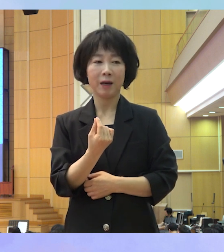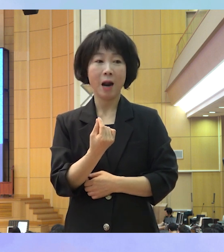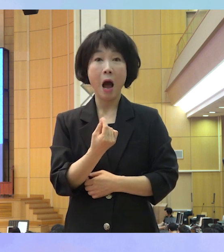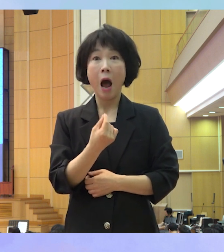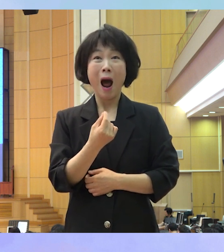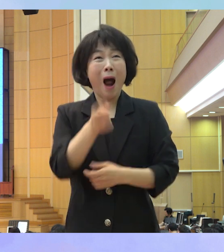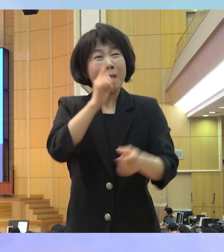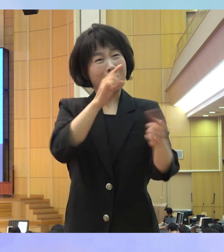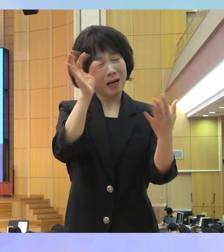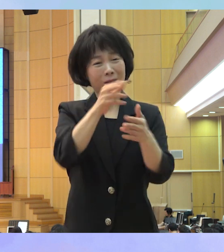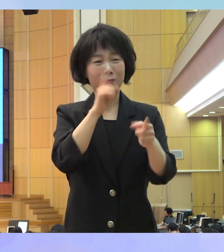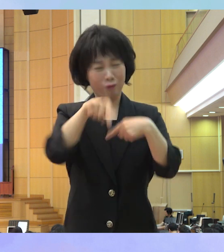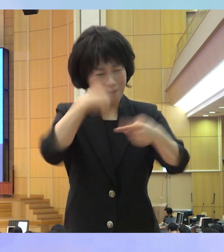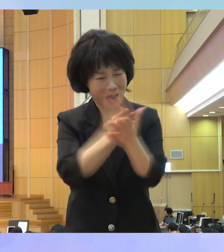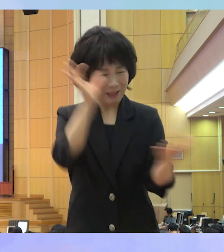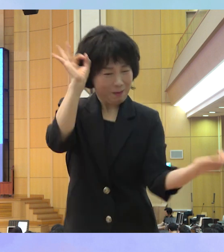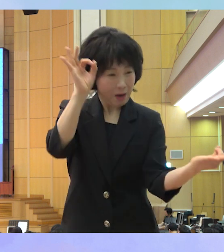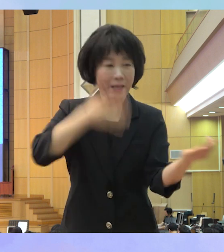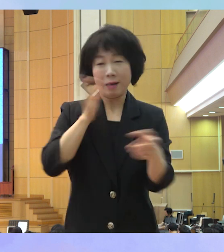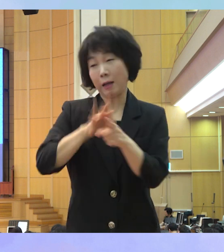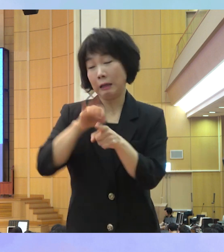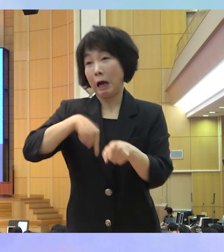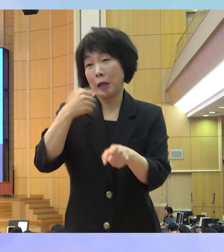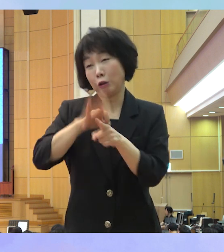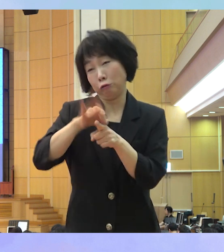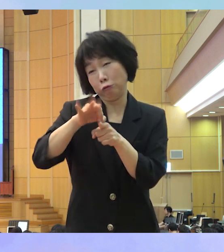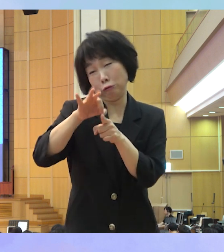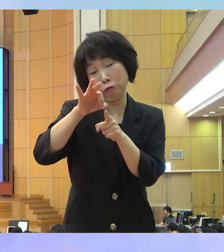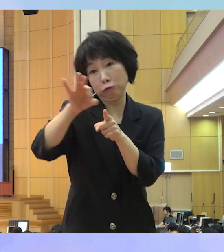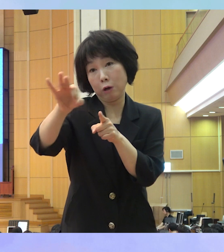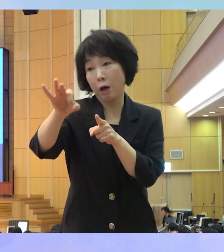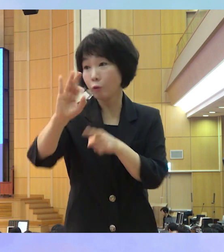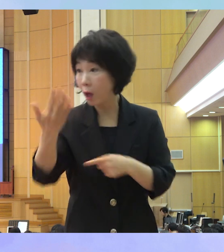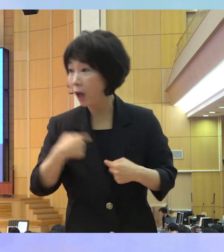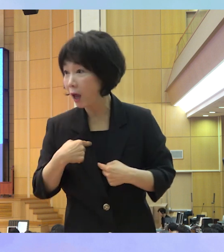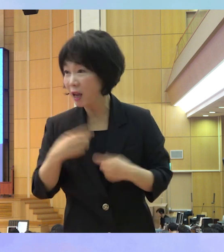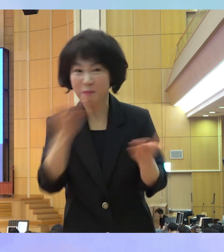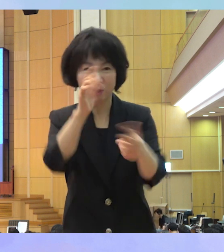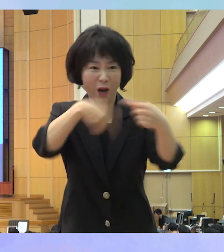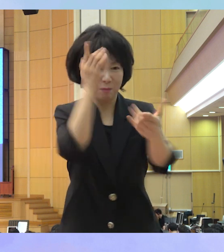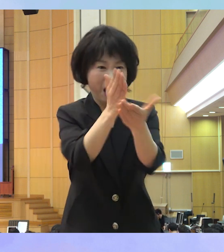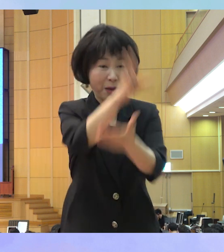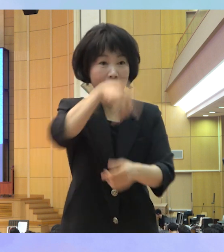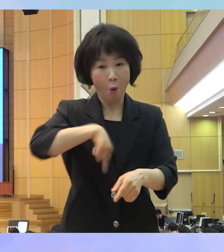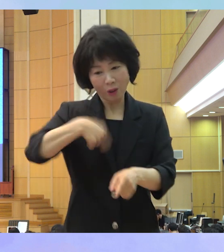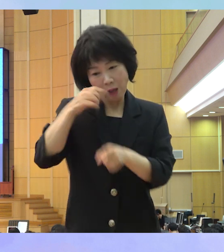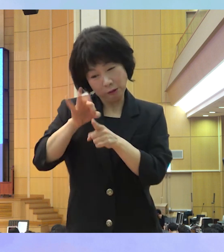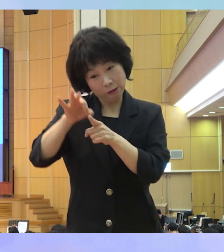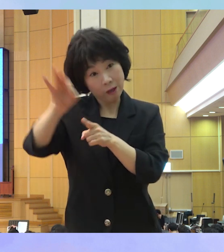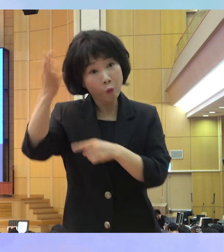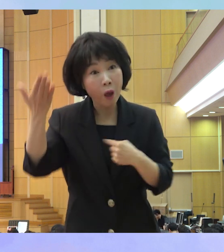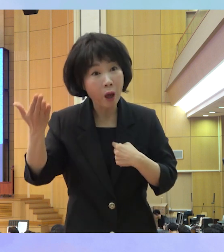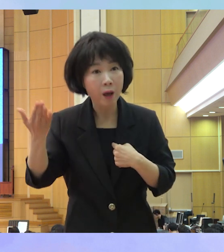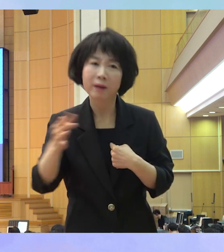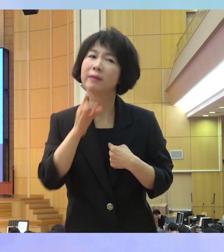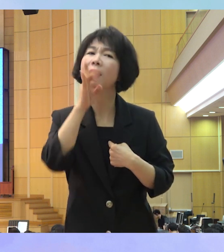얘기하지 말고 내 얘기. 계속 자기만 얘기, 말 끊고 자기 얘기만 하는 사람들. 그 얼마나